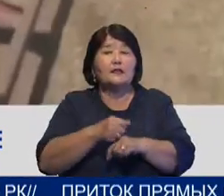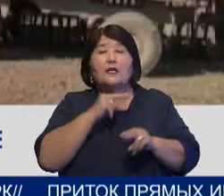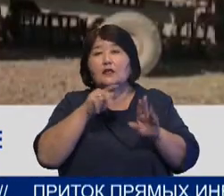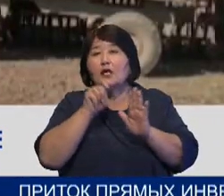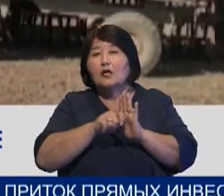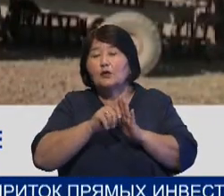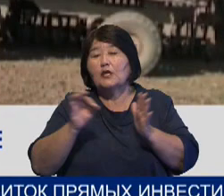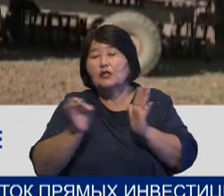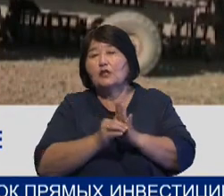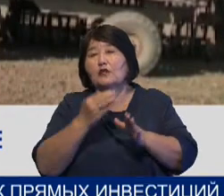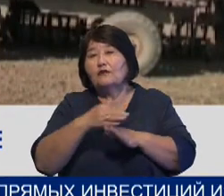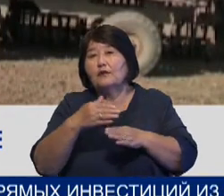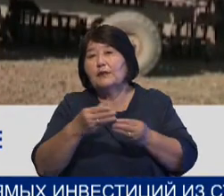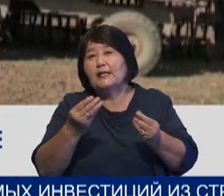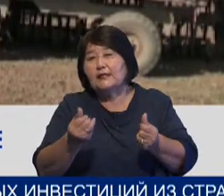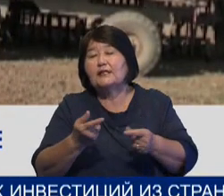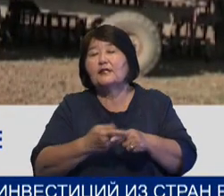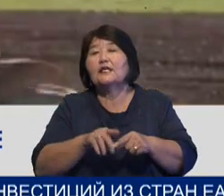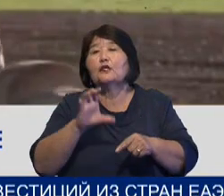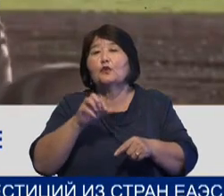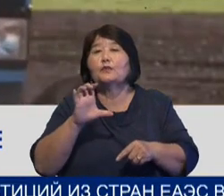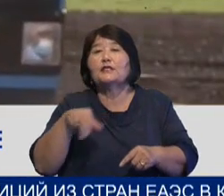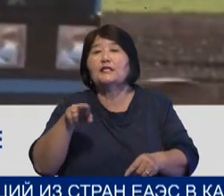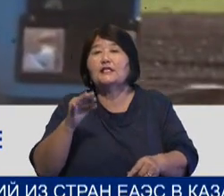целевое использование выделенных средств и